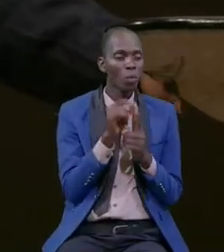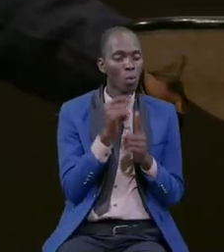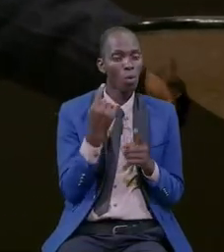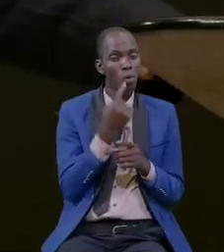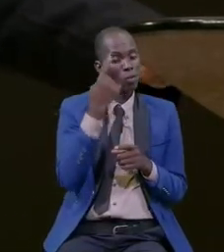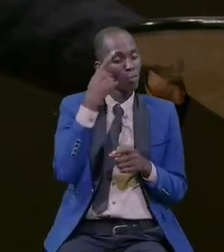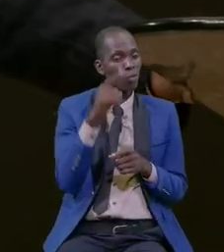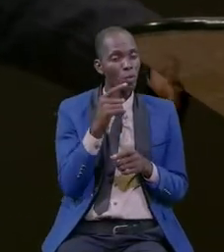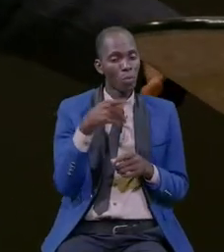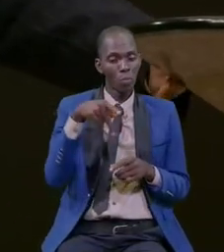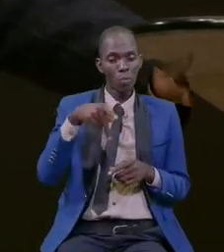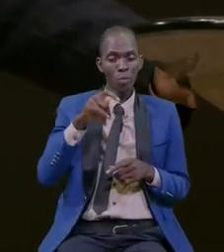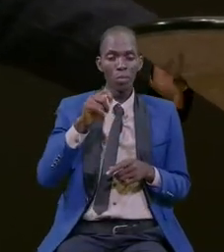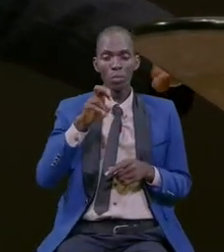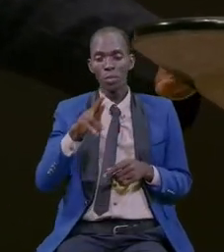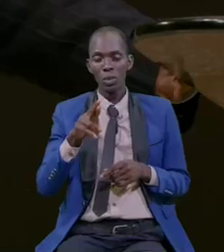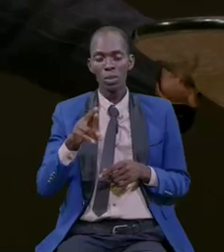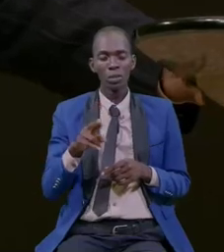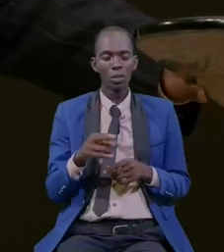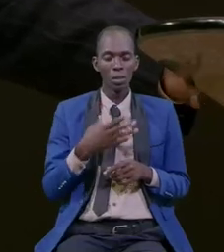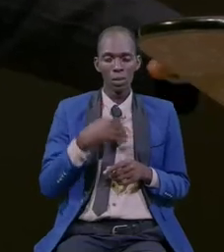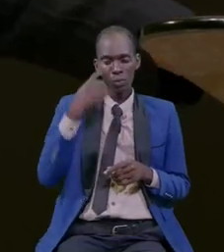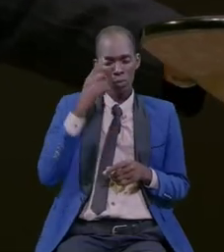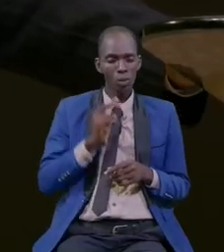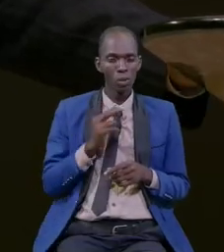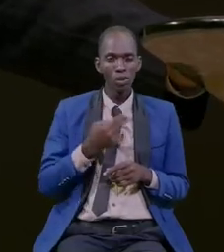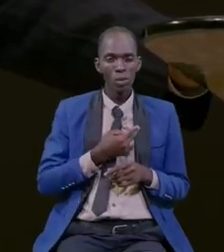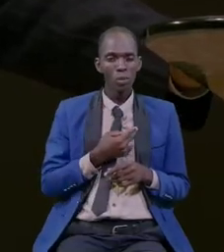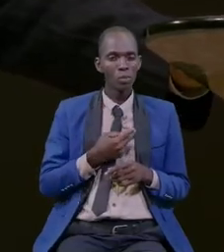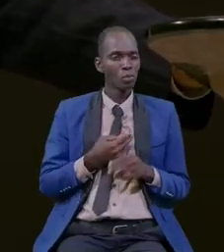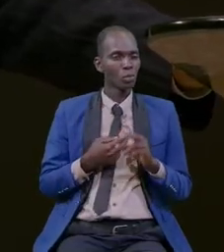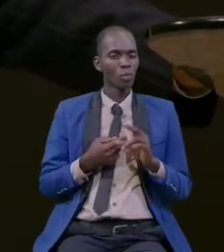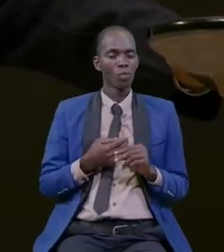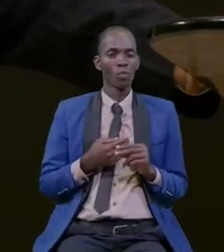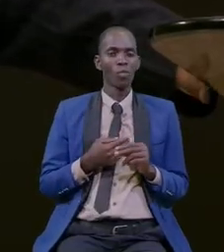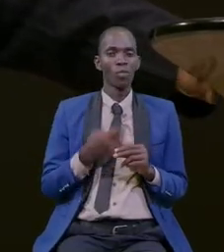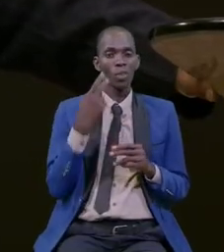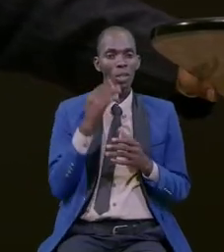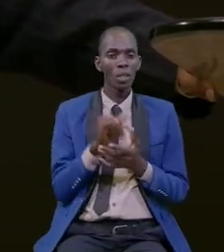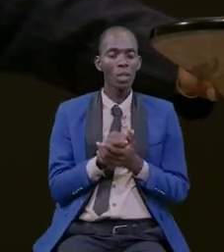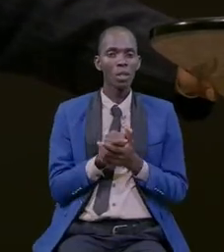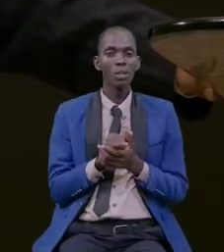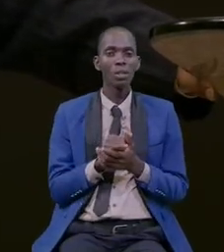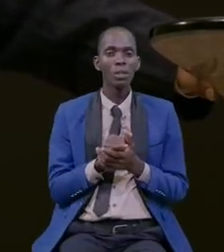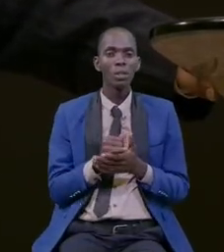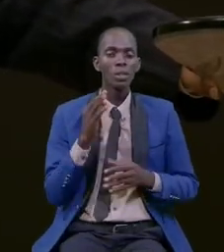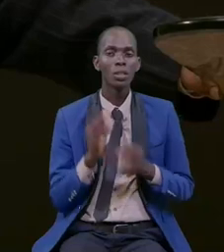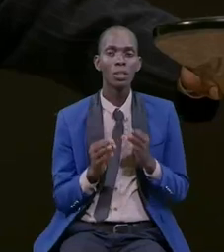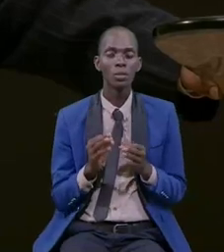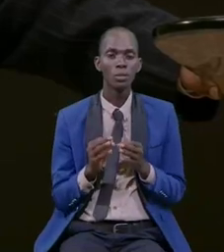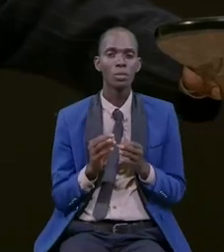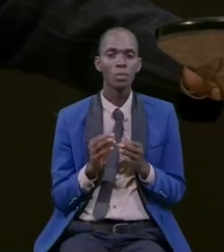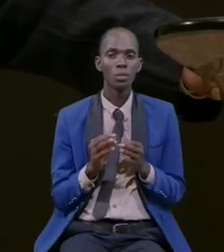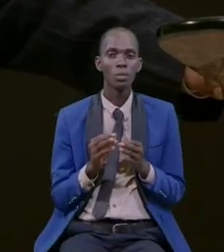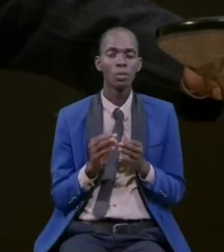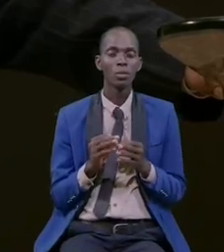a quelqu'un que nous devons aimer que nous aimons au-delà de Christ et nous n'avons pas de raison d'être